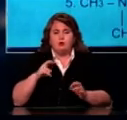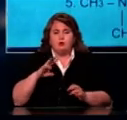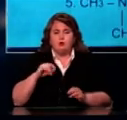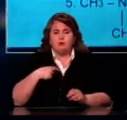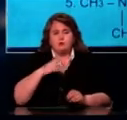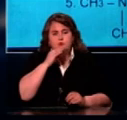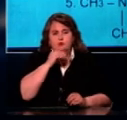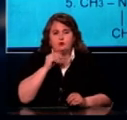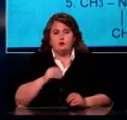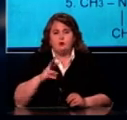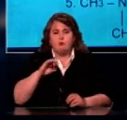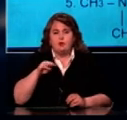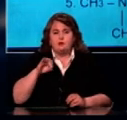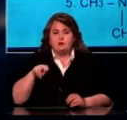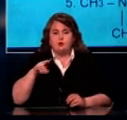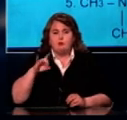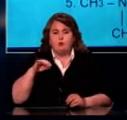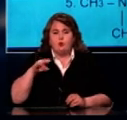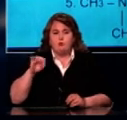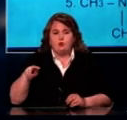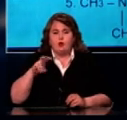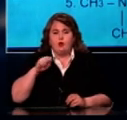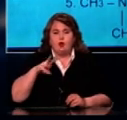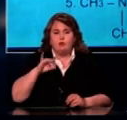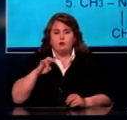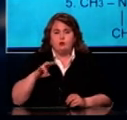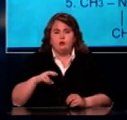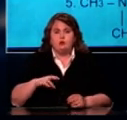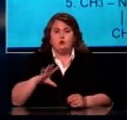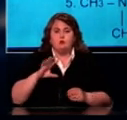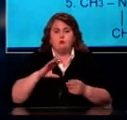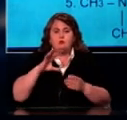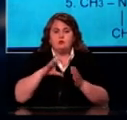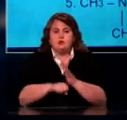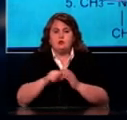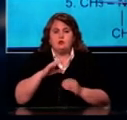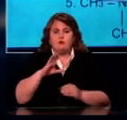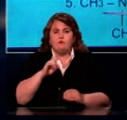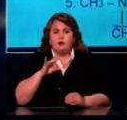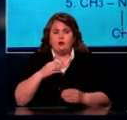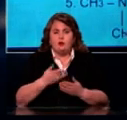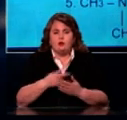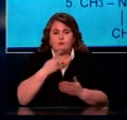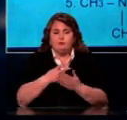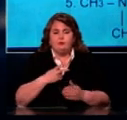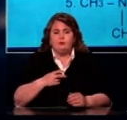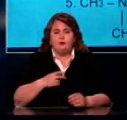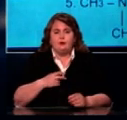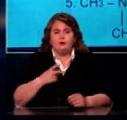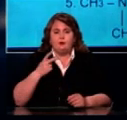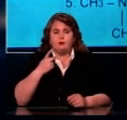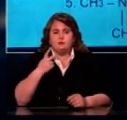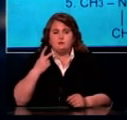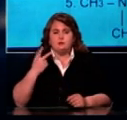ли мы справились. Метил, пропил, амин. Итак, последний вариант. Раз, два,